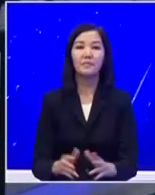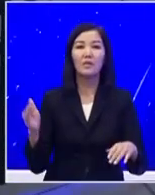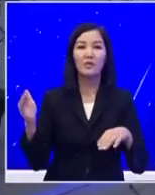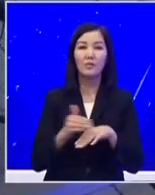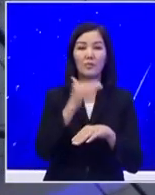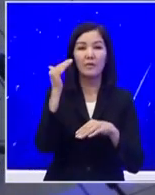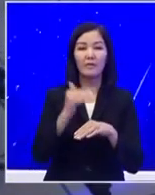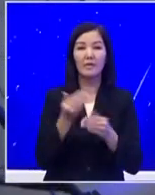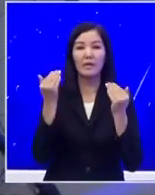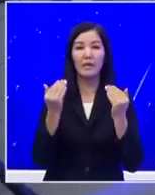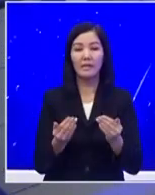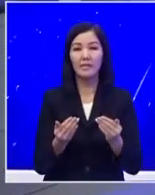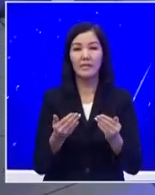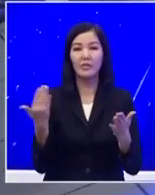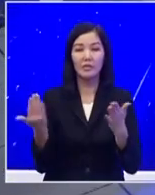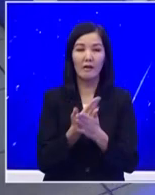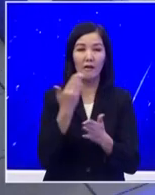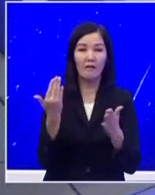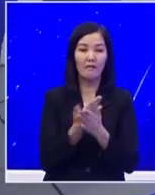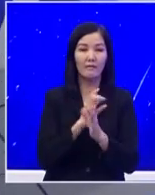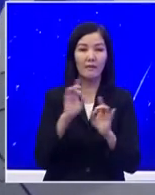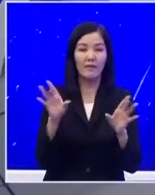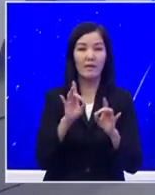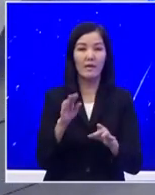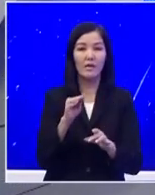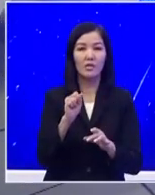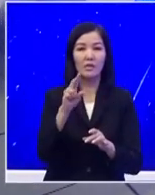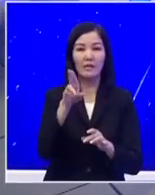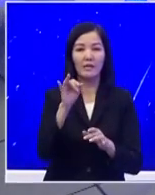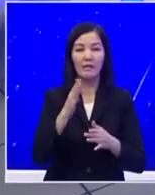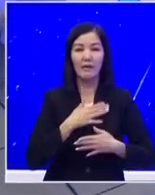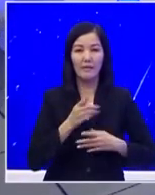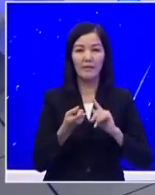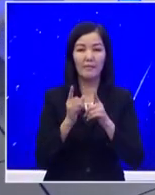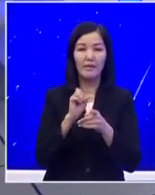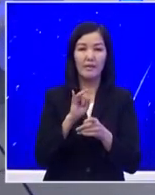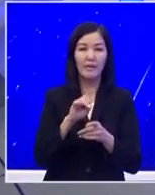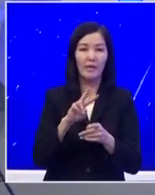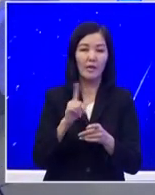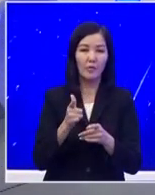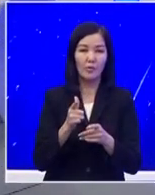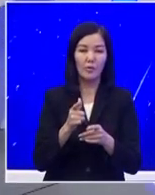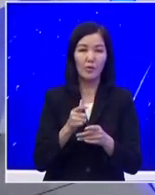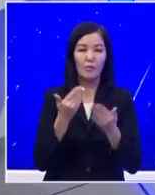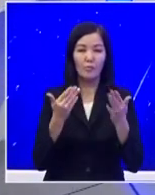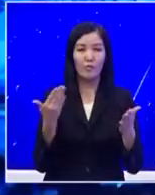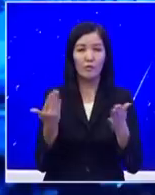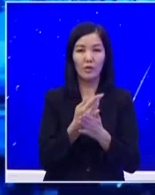Қайырлы кеш, ардақты көрермен, Жетісу арнасының тікелей эфирінде қорытынды жаңалықтар. Студияда Жадыра Серікқызы, сурдо аудармада Айгүл